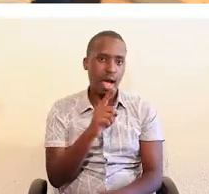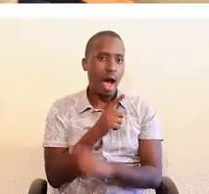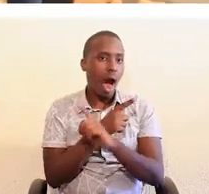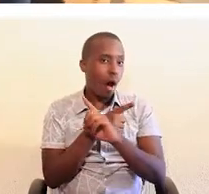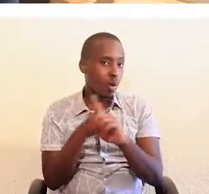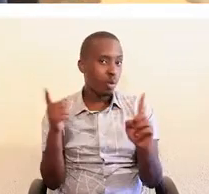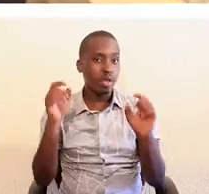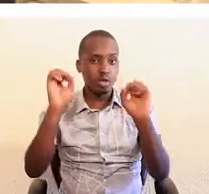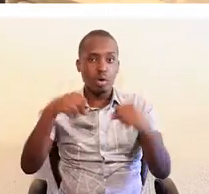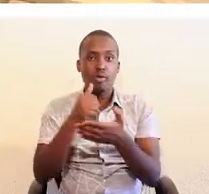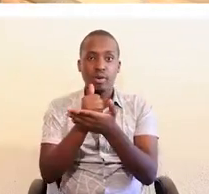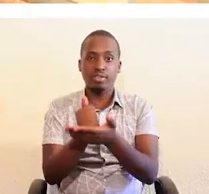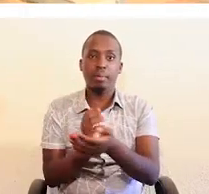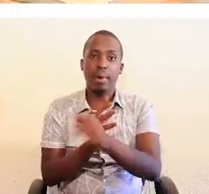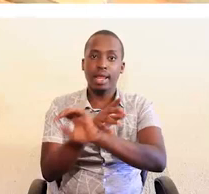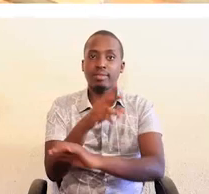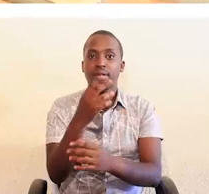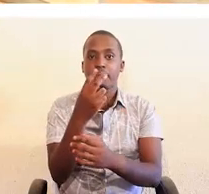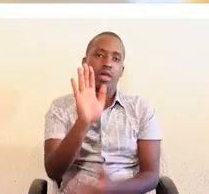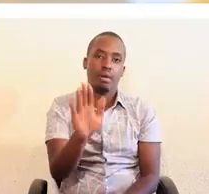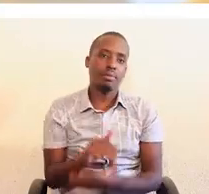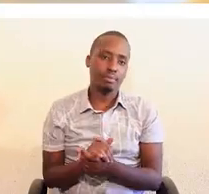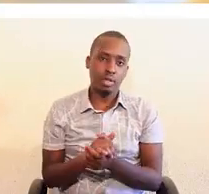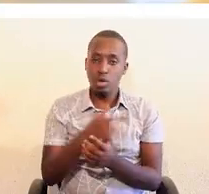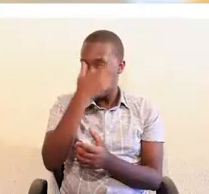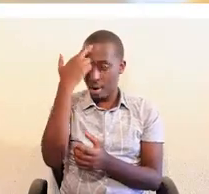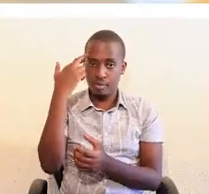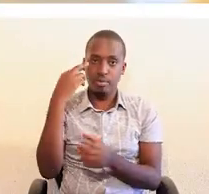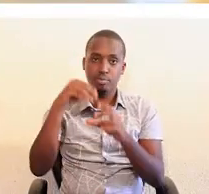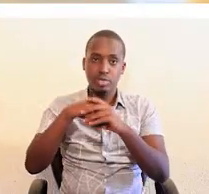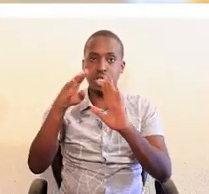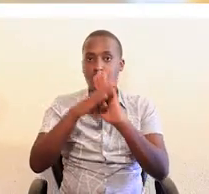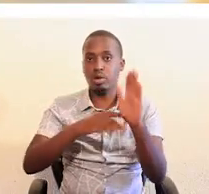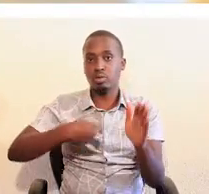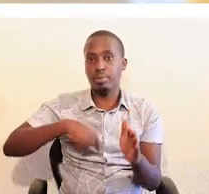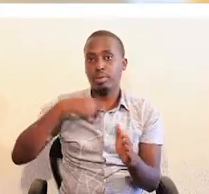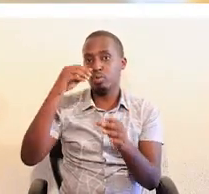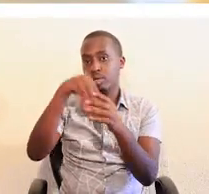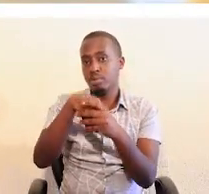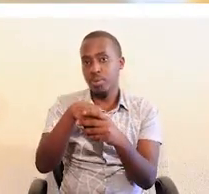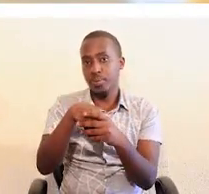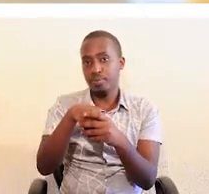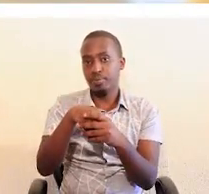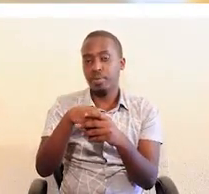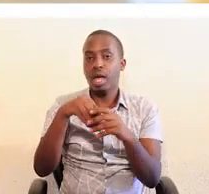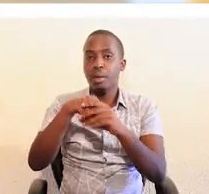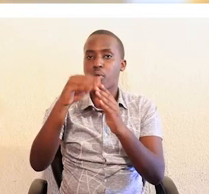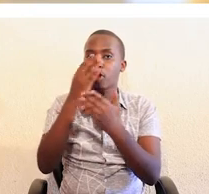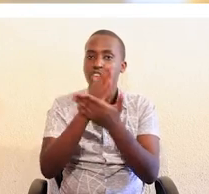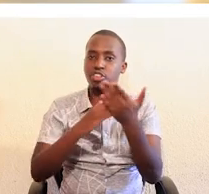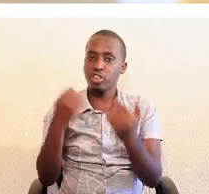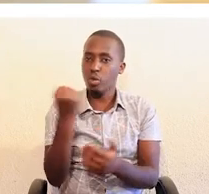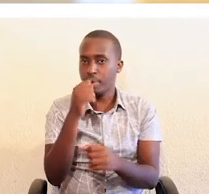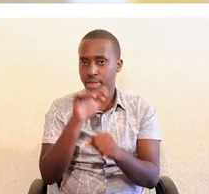ku manywa nimugoroba bagataha muri ya miryango yabo ni akarusho ni byiza kuko abana badafite ubumuga